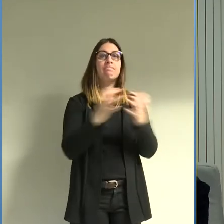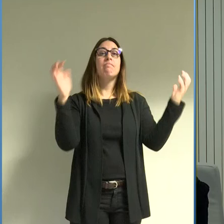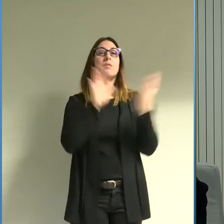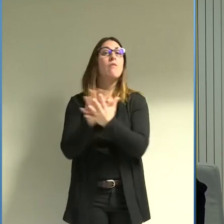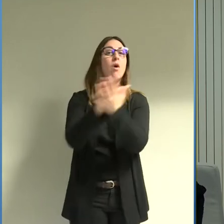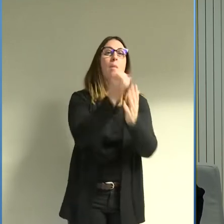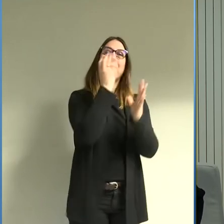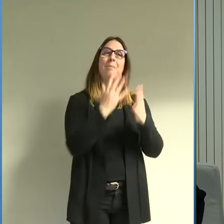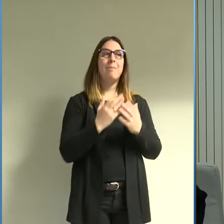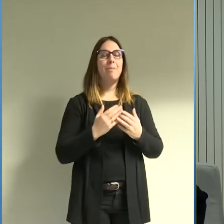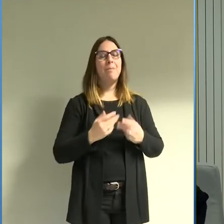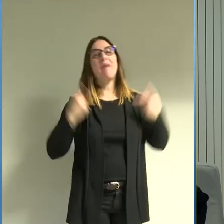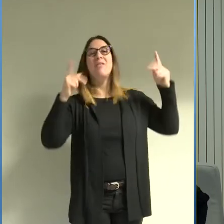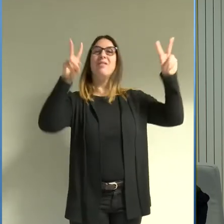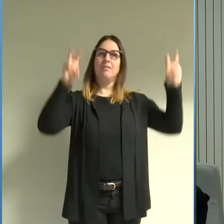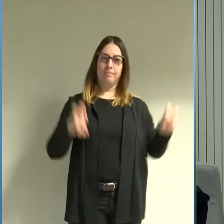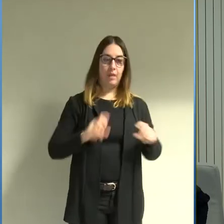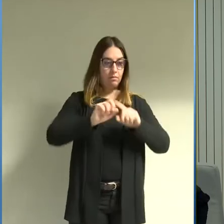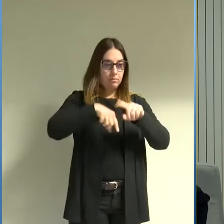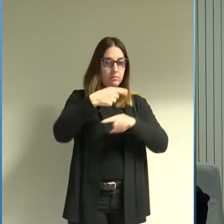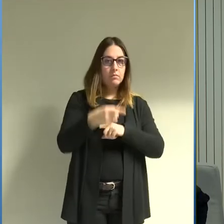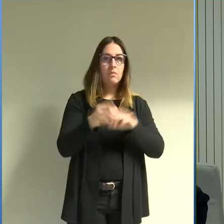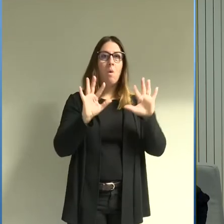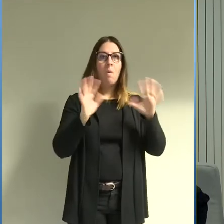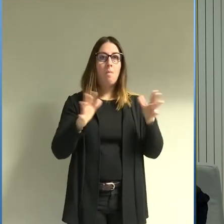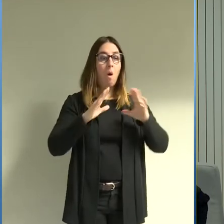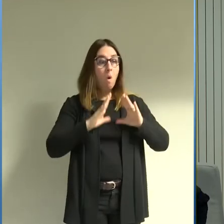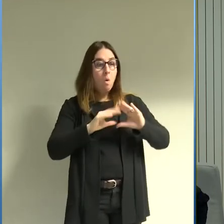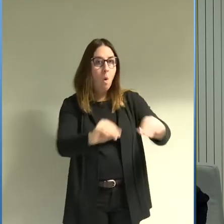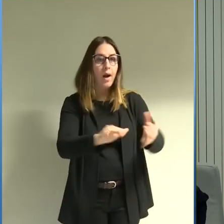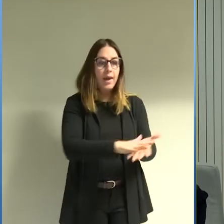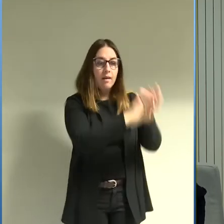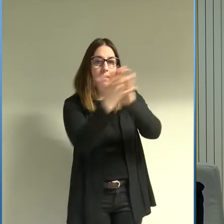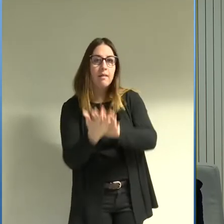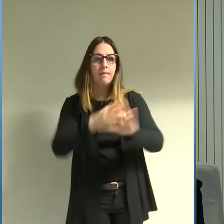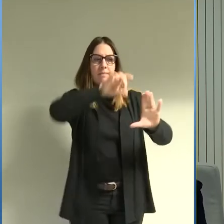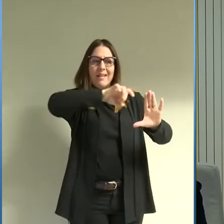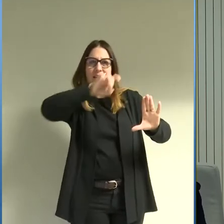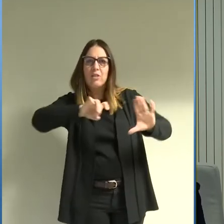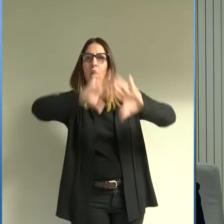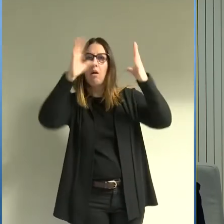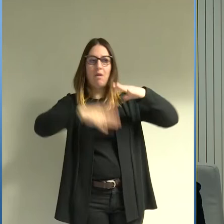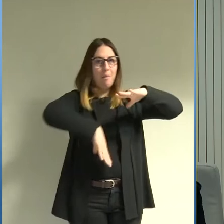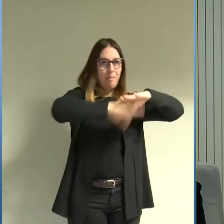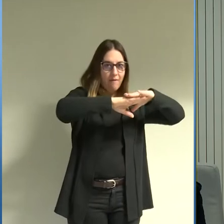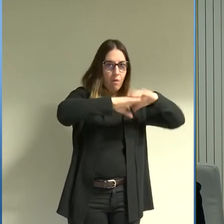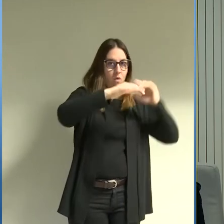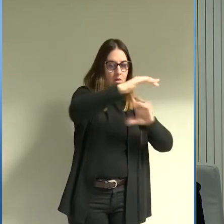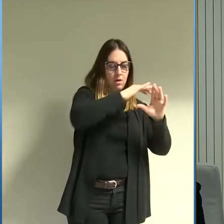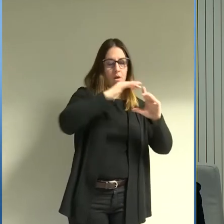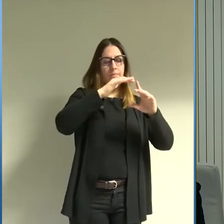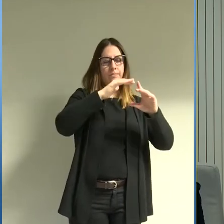bien vivre et de la réflexion qui va s'y tenir sur la traduction en actes et en indicateur du bien vivre entre le plafond environnementale et planches et